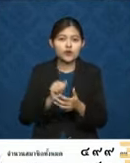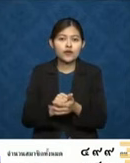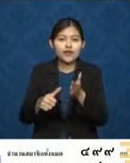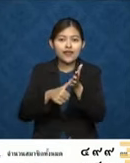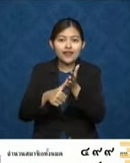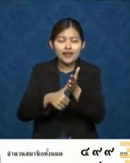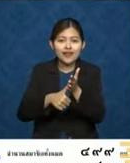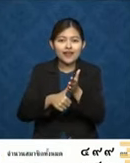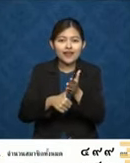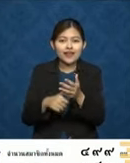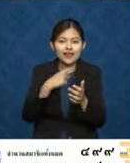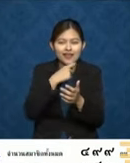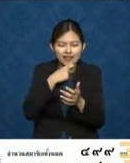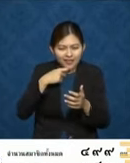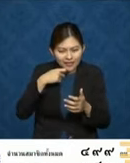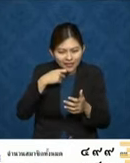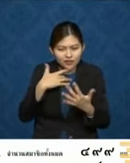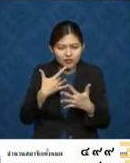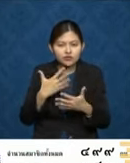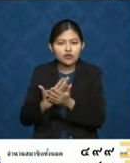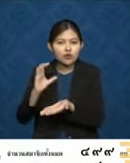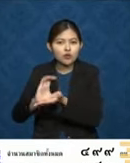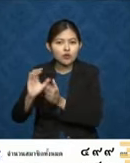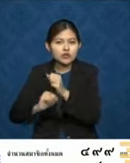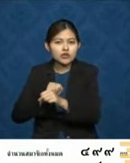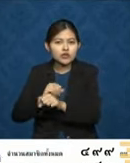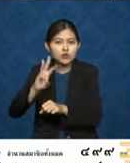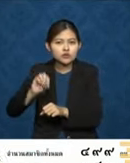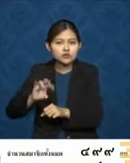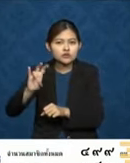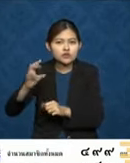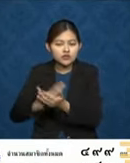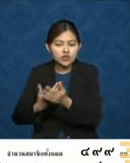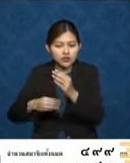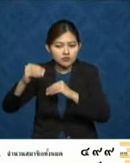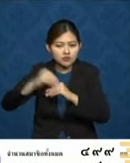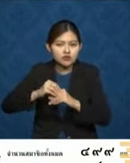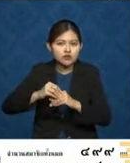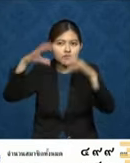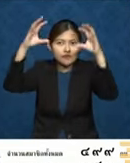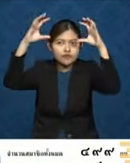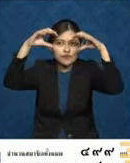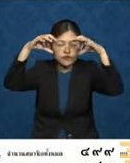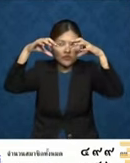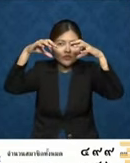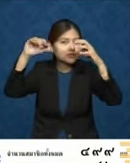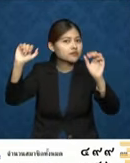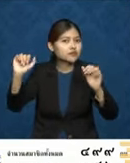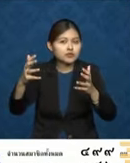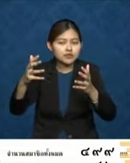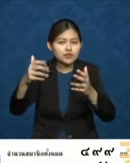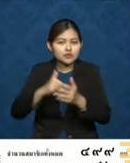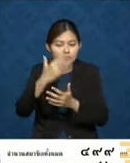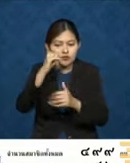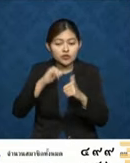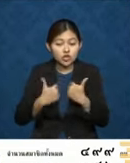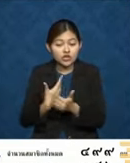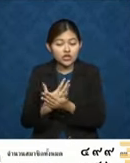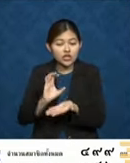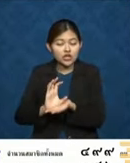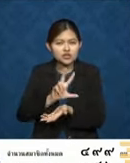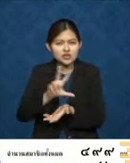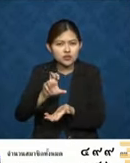รงจากงบประมาณปี 67นี้ไม่มีการเพิ่มงบประมาณการทำขนเทียมซึ่งมีงบประมาณอยู่ประมาณ 300ล้านเศษ